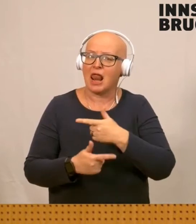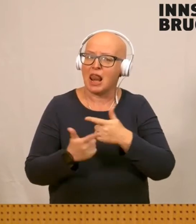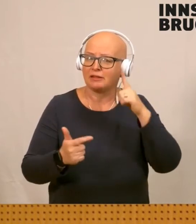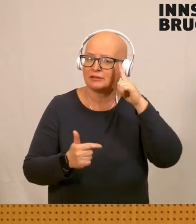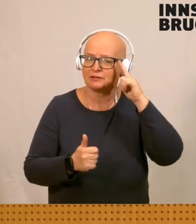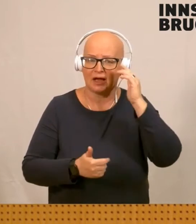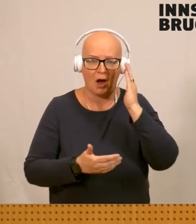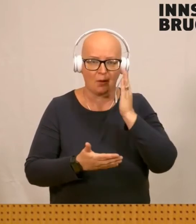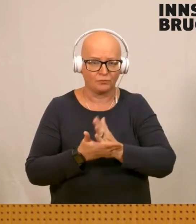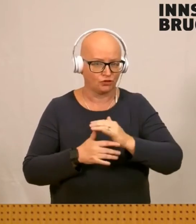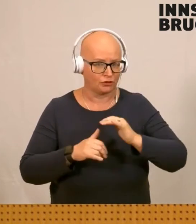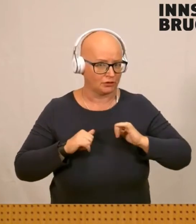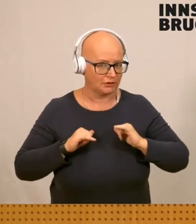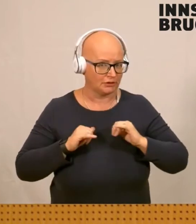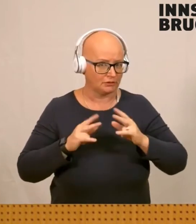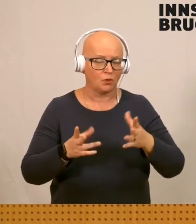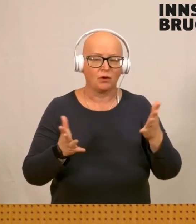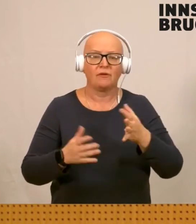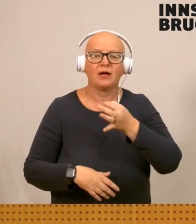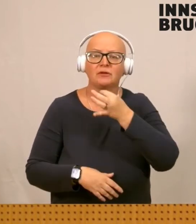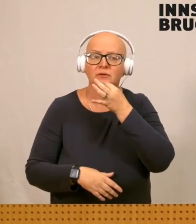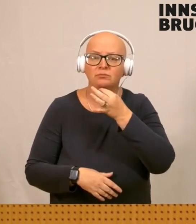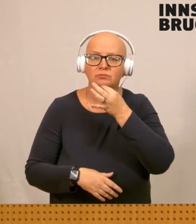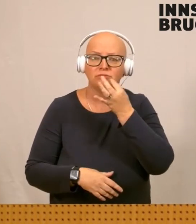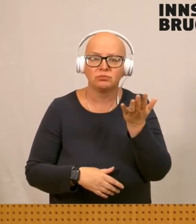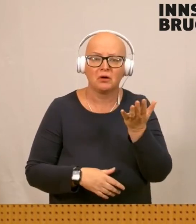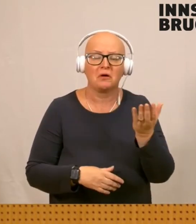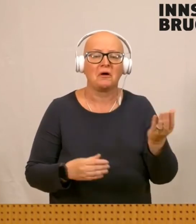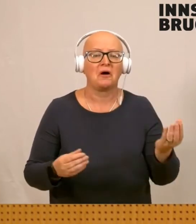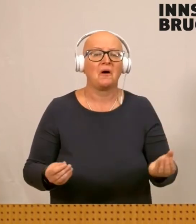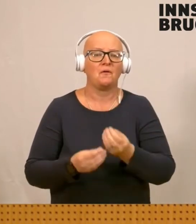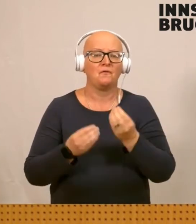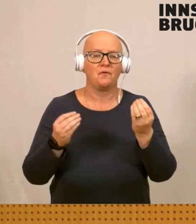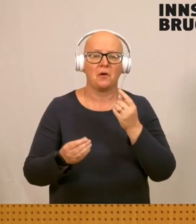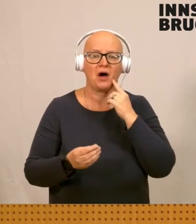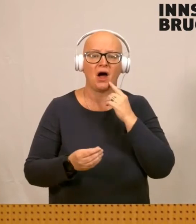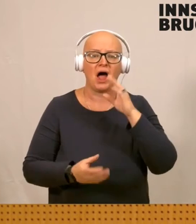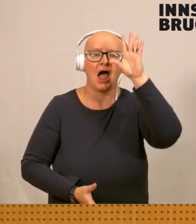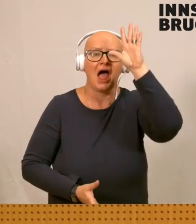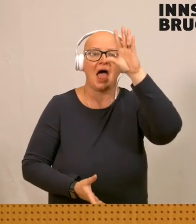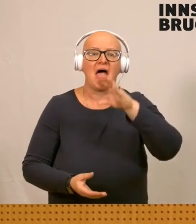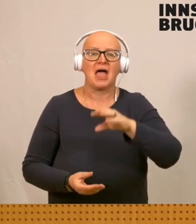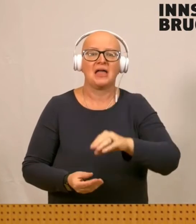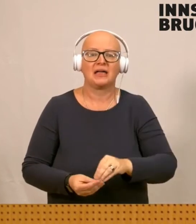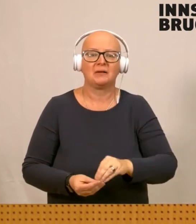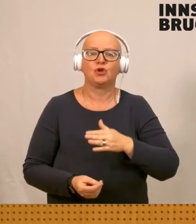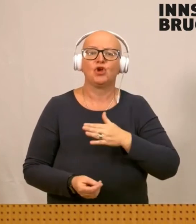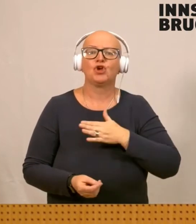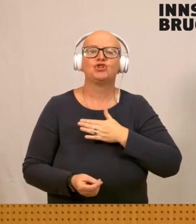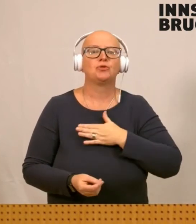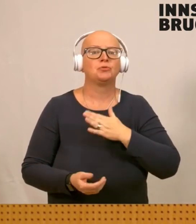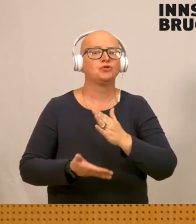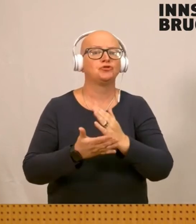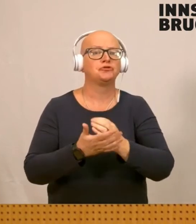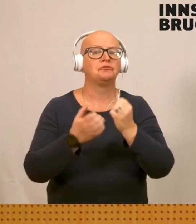Innsbruck heute hier sagen werden, weil das Resultat ja sowieso schon fixiert zu sein